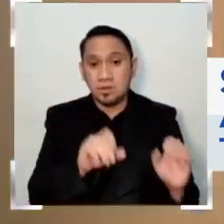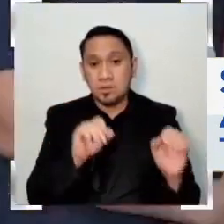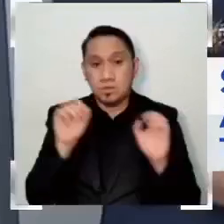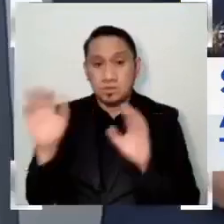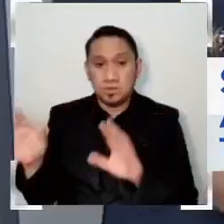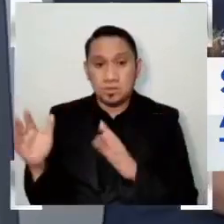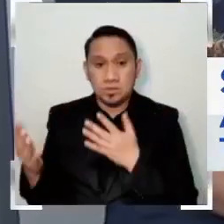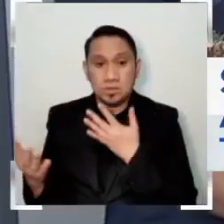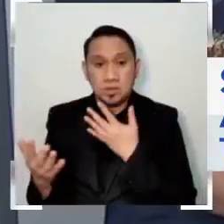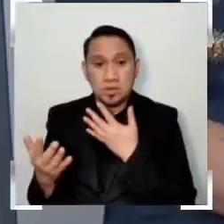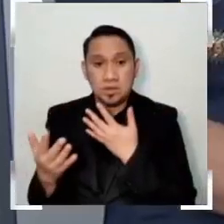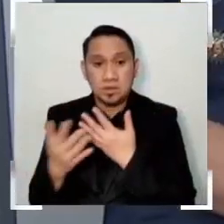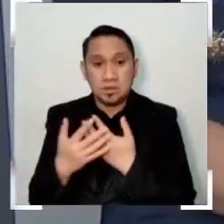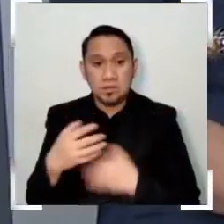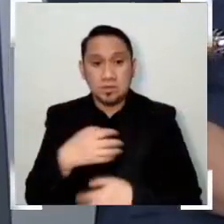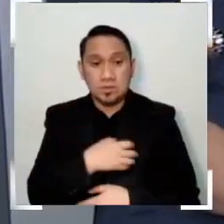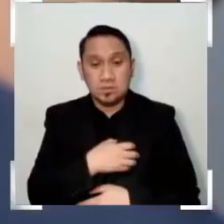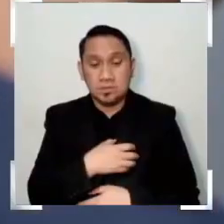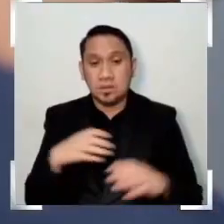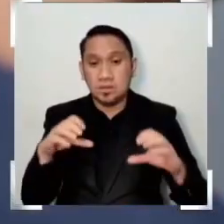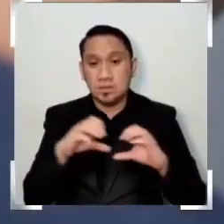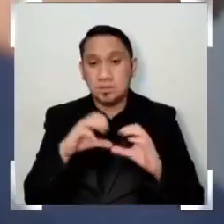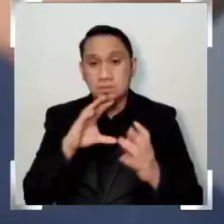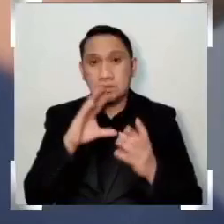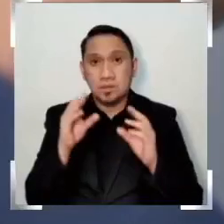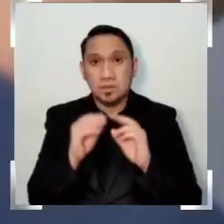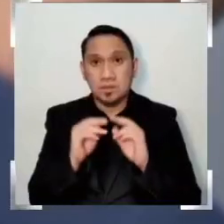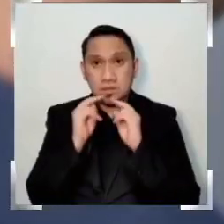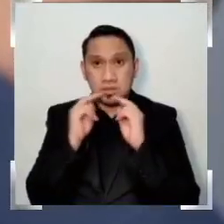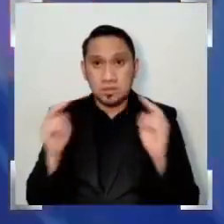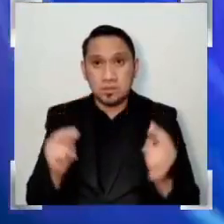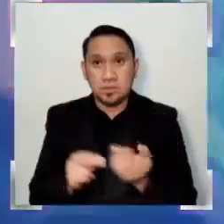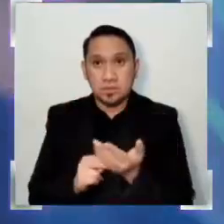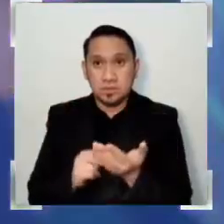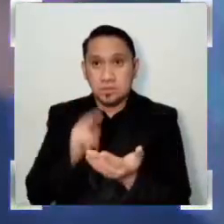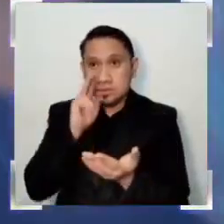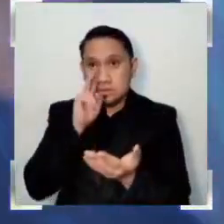Para sa GMA Integrated News, Emil Sumangil, ang inyong saksi.